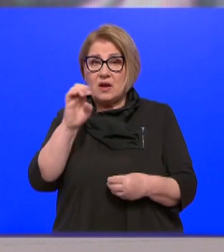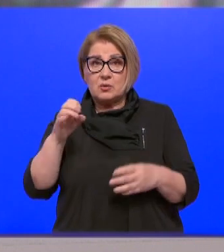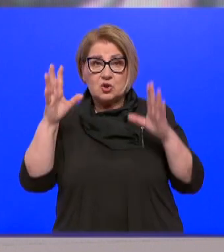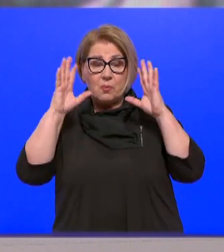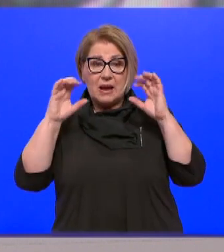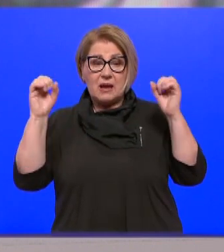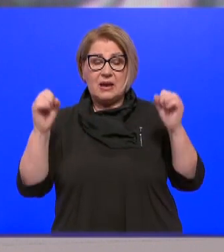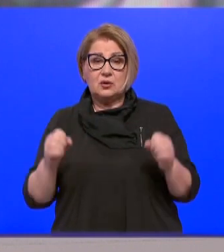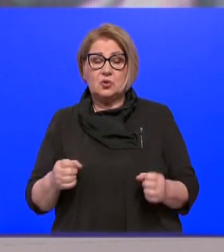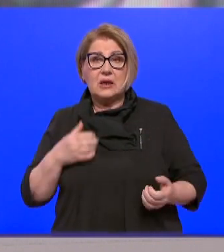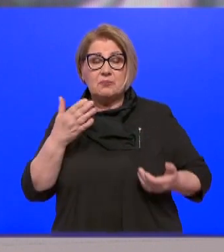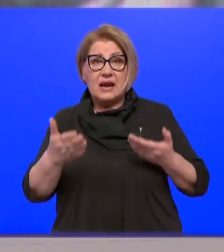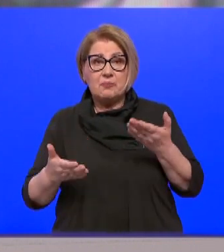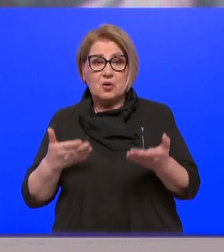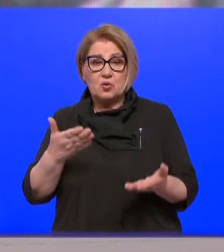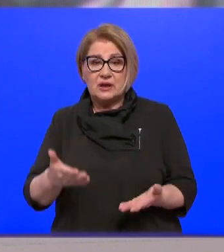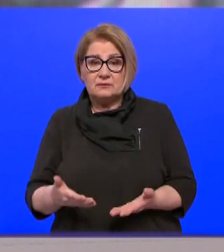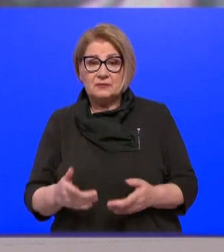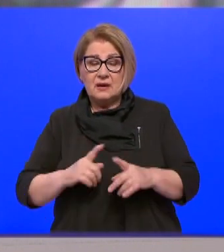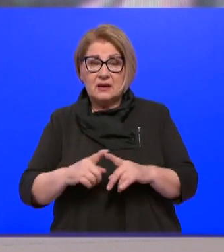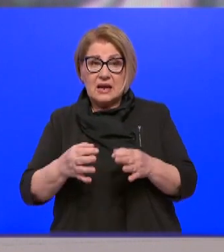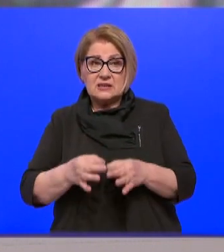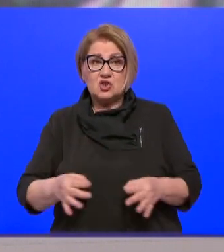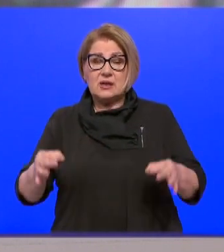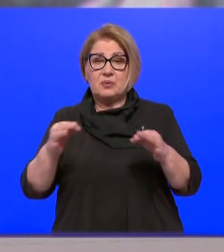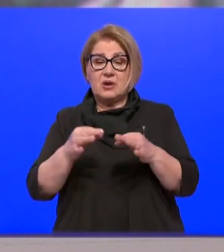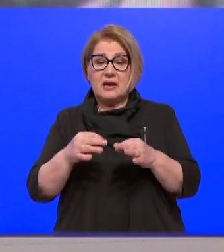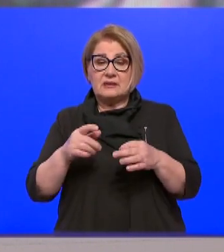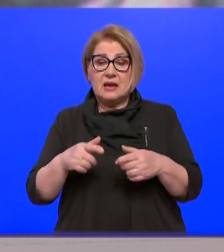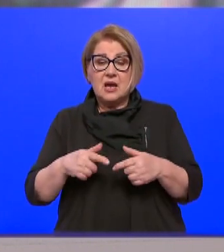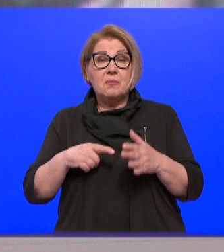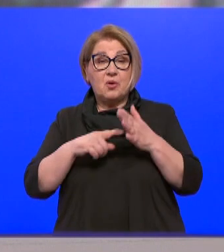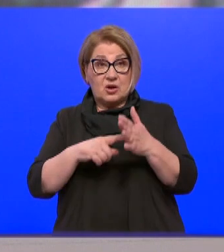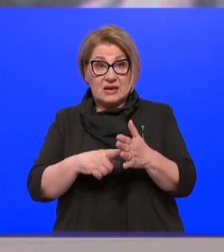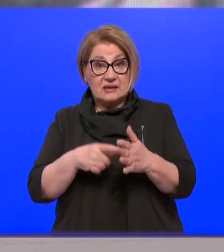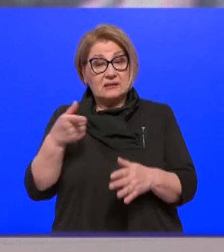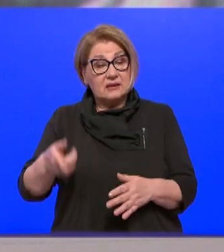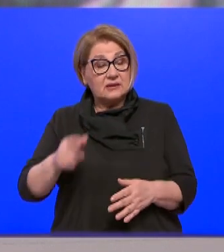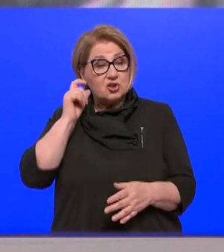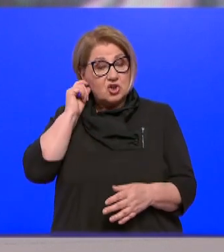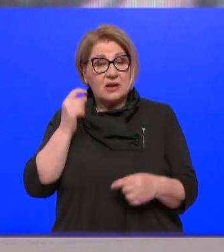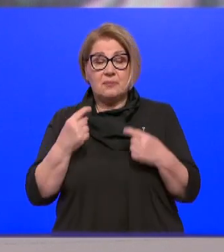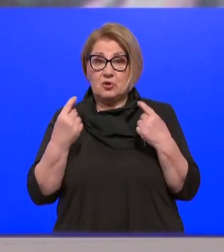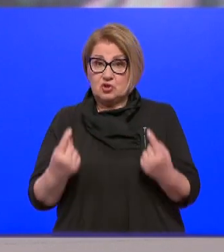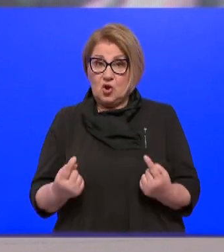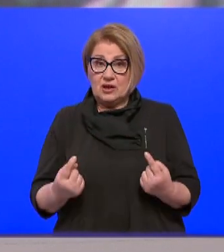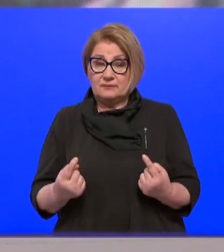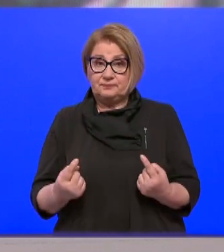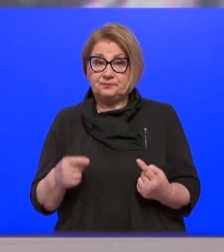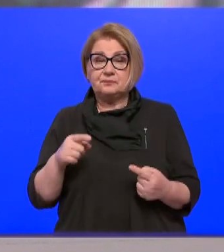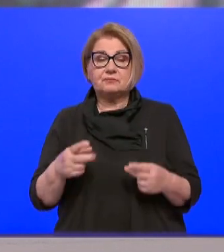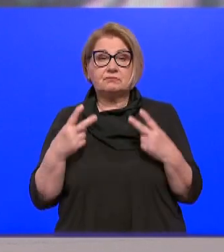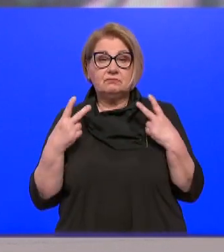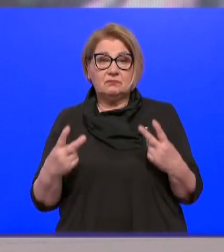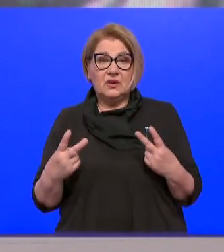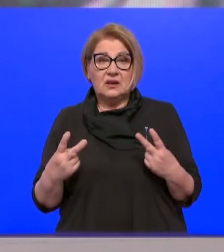parlamentu i preporuke i razne projekte osvijestiti da one postoje, da su izuzetno